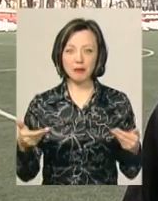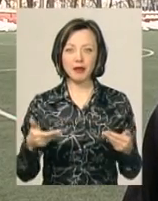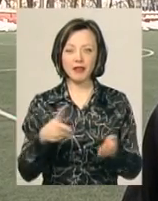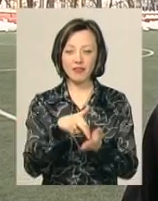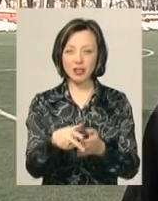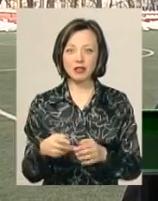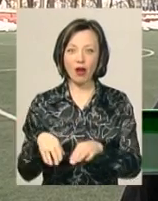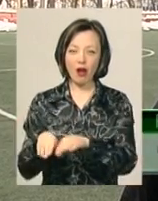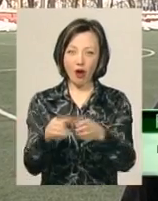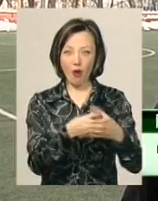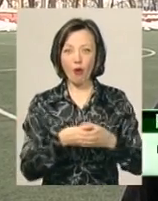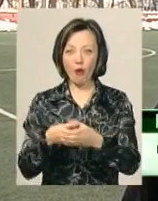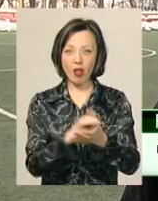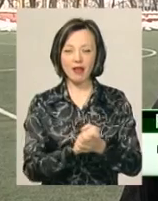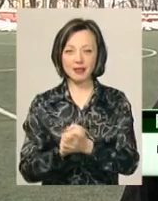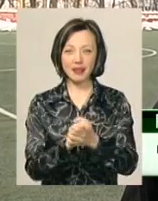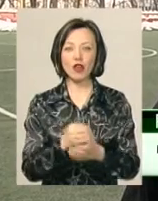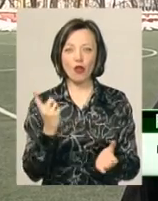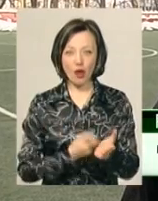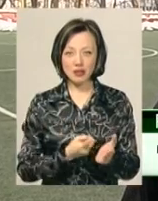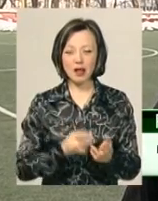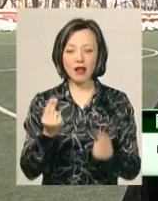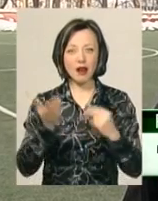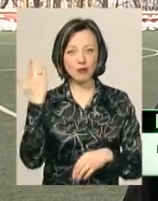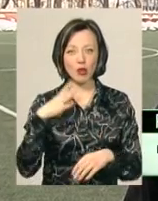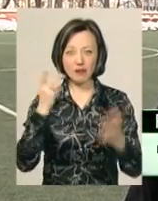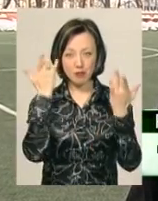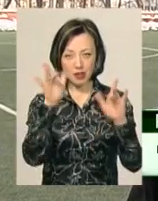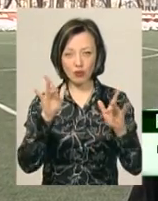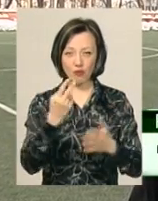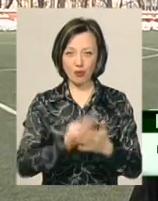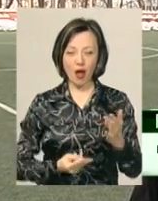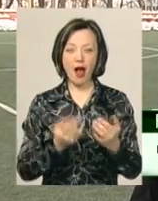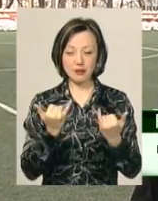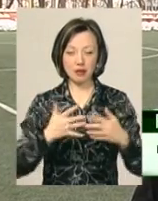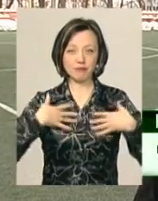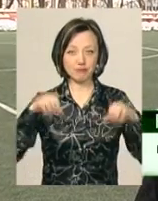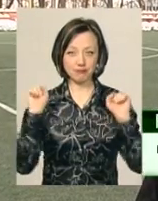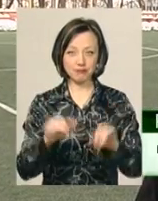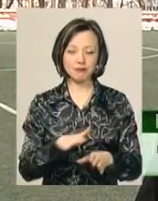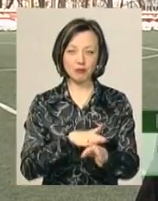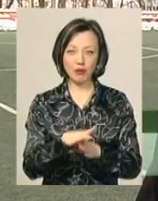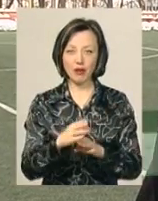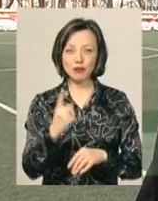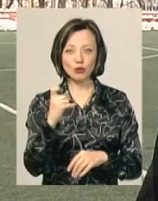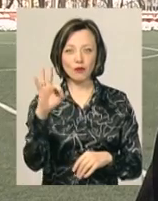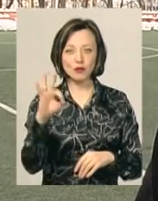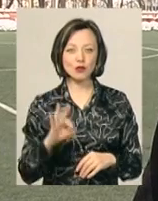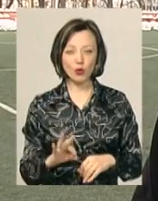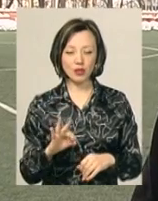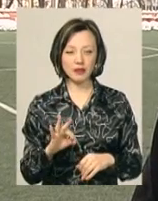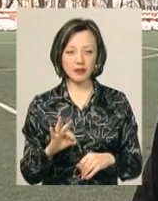один колектив і доказали, що та ігра була случайність, виклались, ну, можливо, навіть на